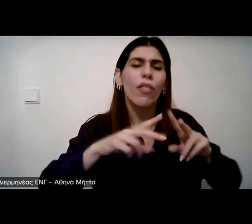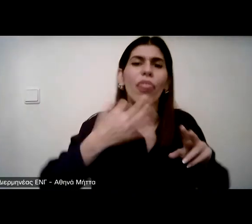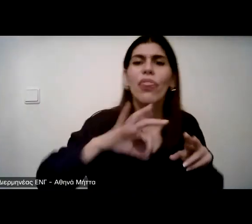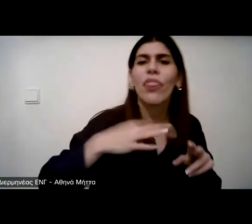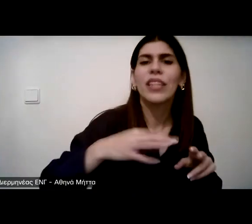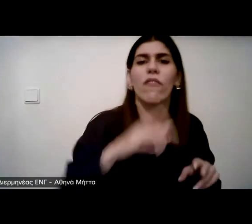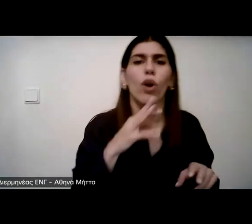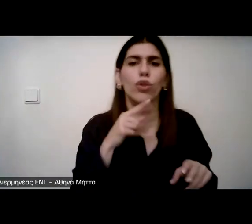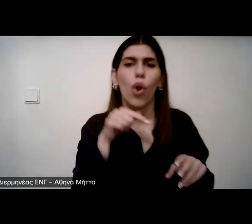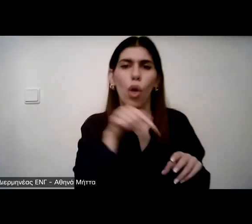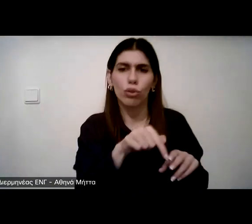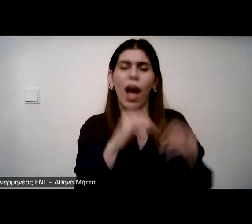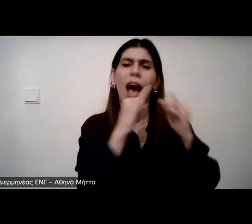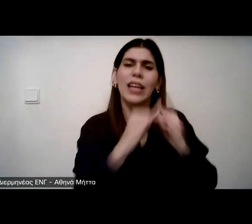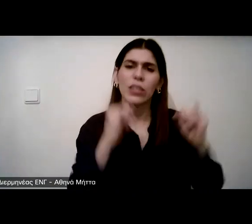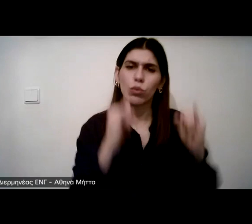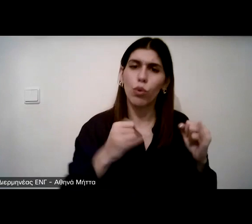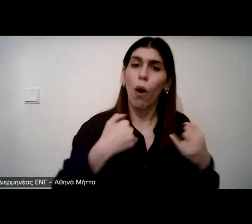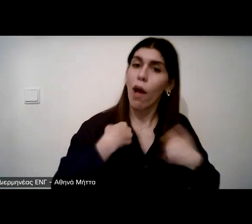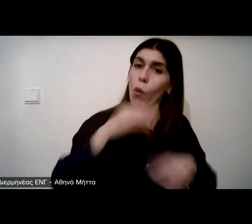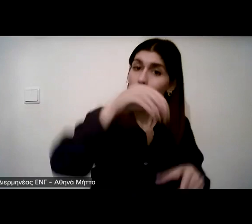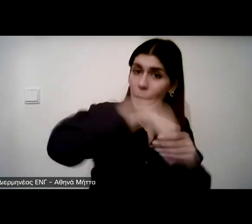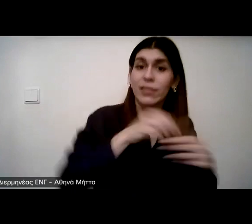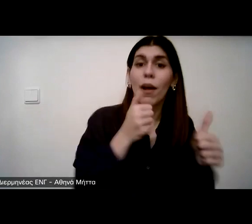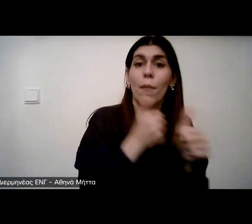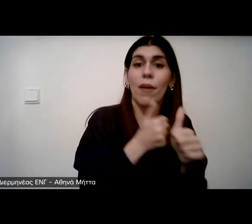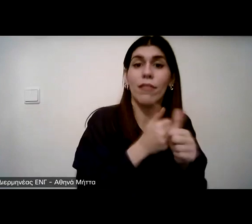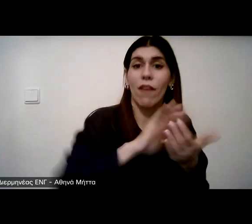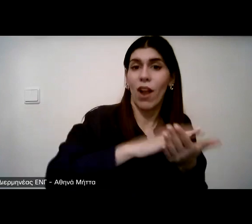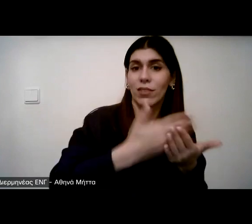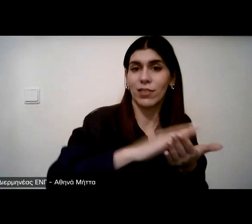και την τιμή να μεταφράσω στα ελληνικά, υπάρχει στο δίκτυο.